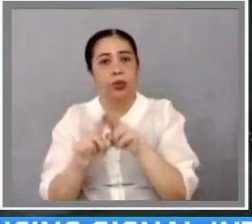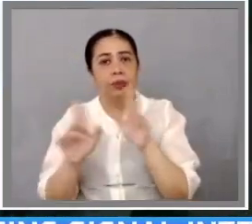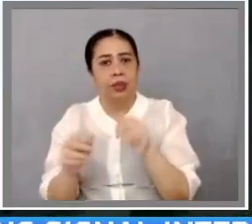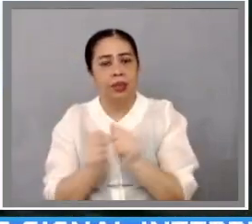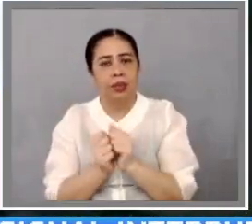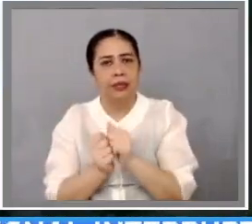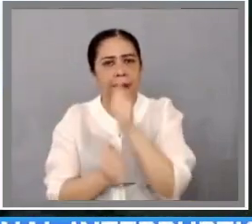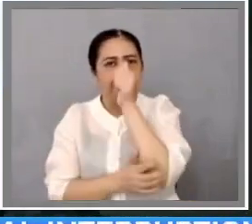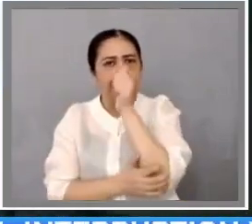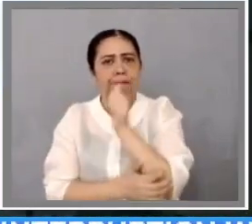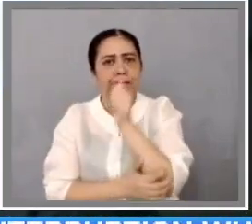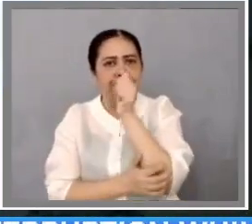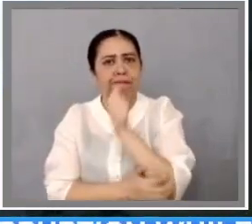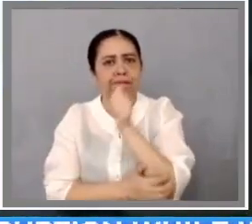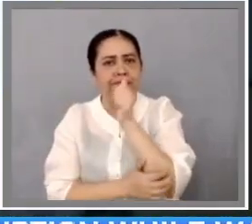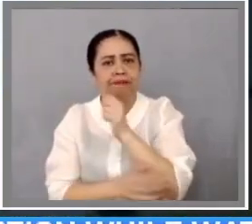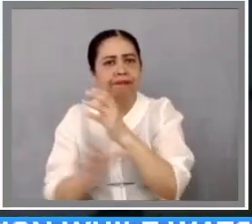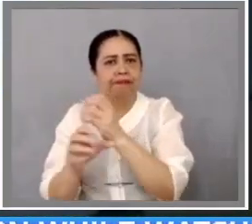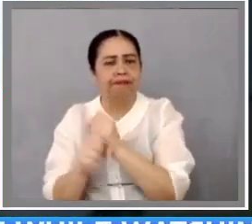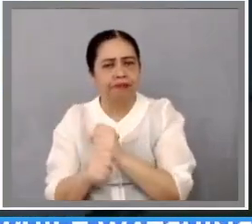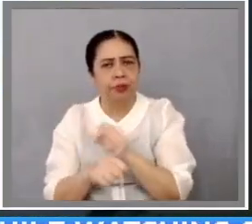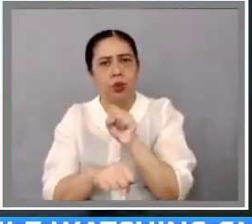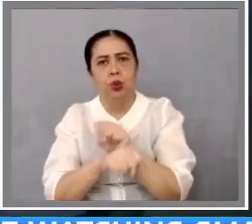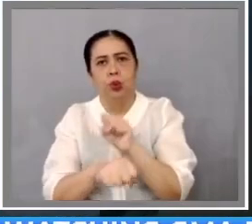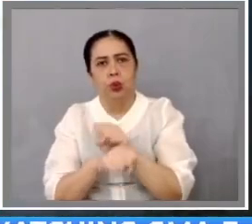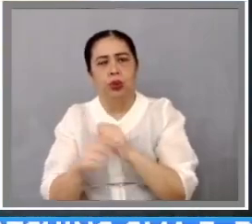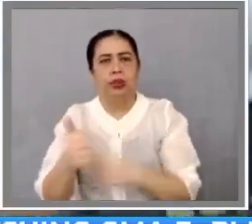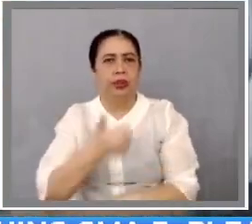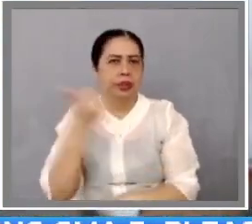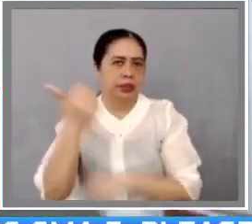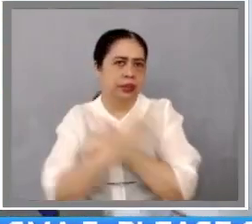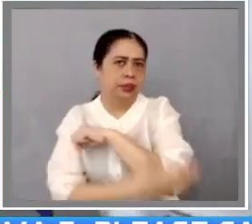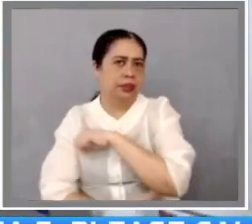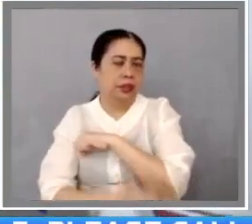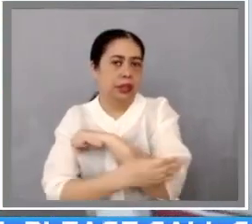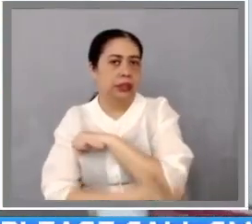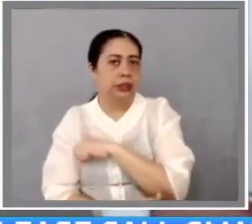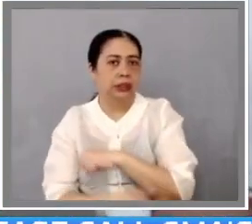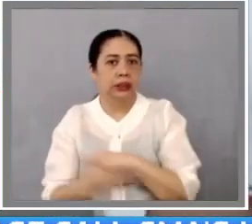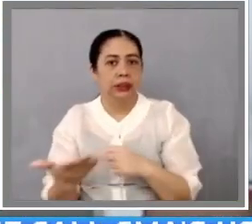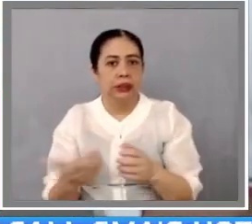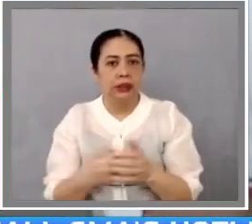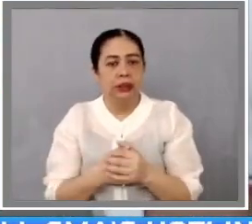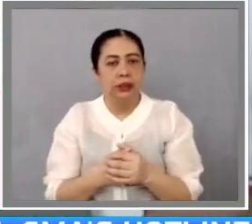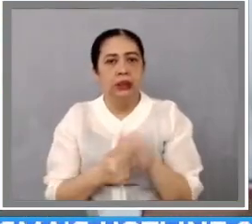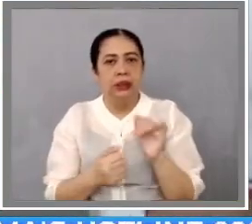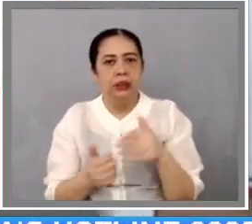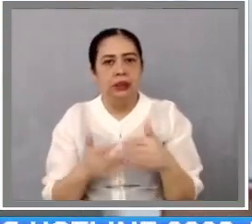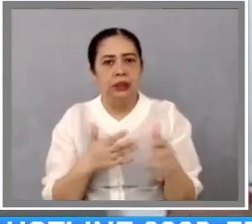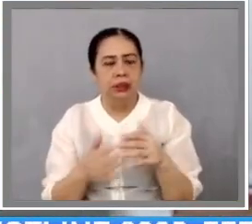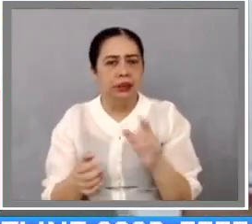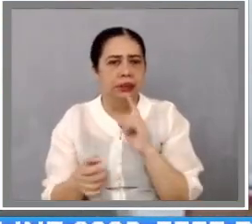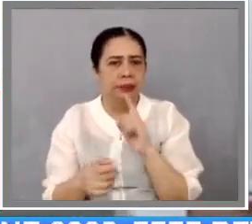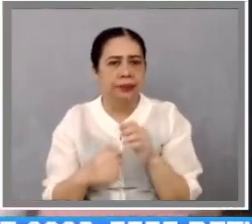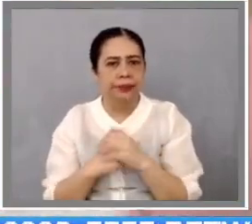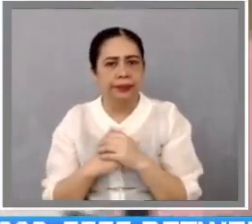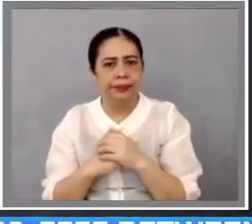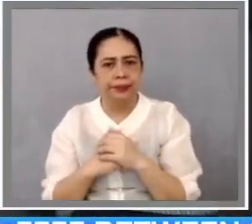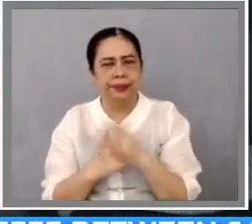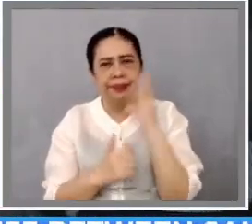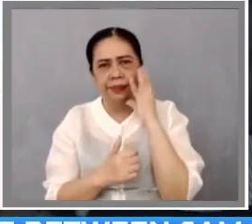lang para makakuha ng trabaho sa ibang bansa. Yan sa kabila nung talagang naranasan